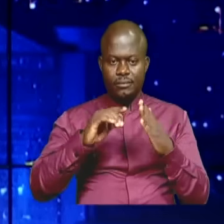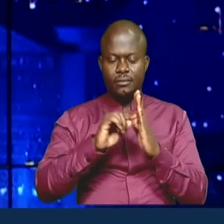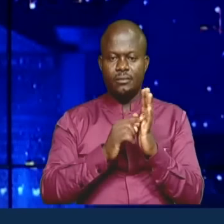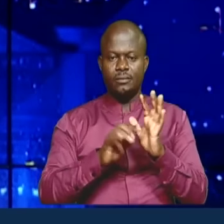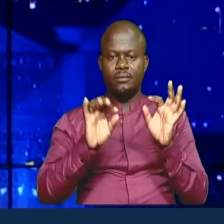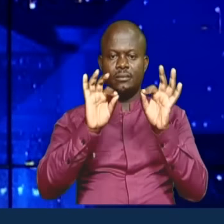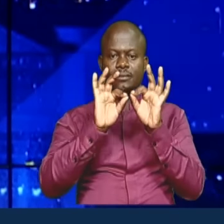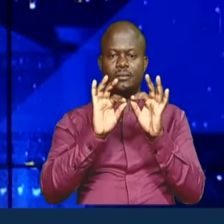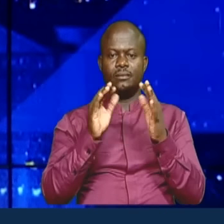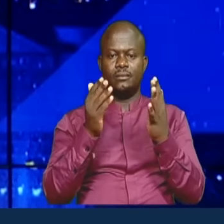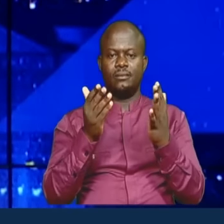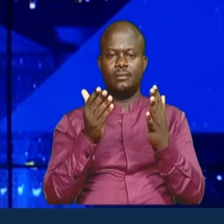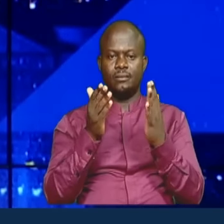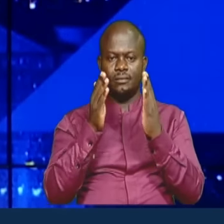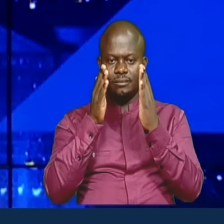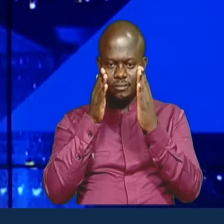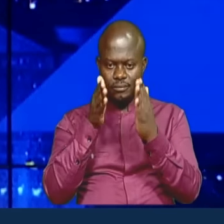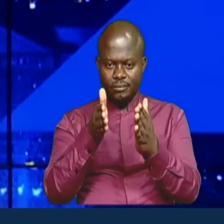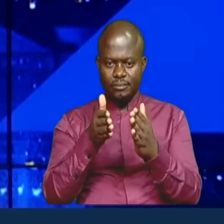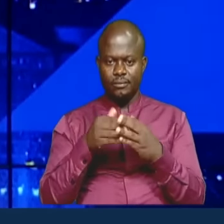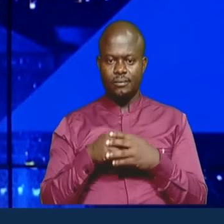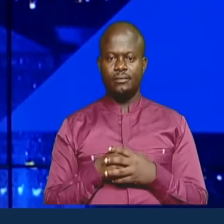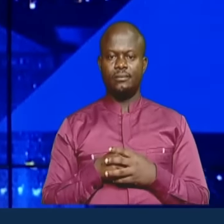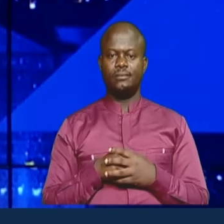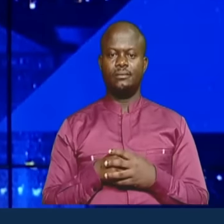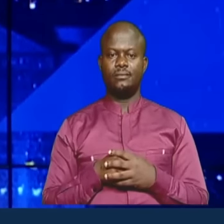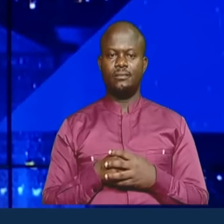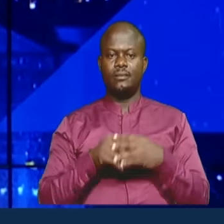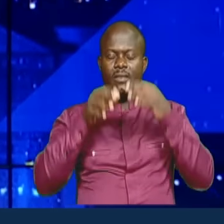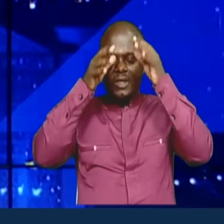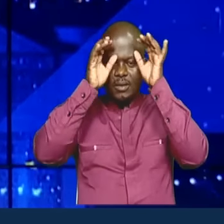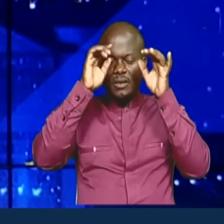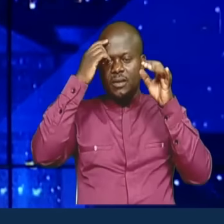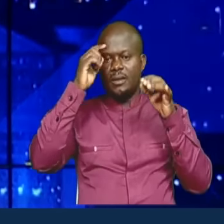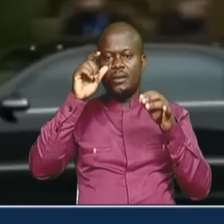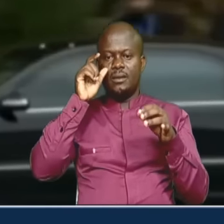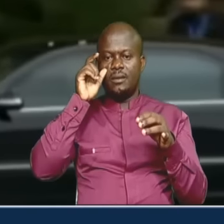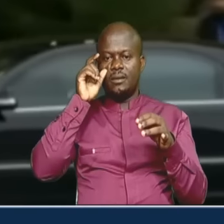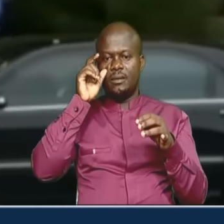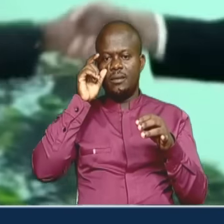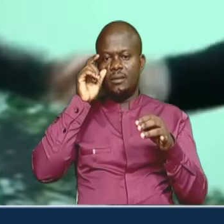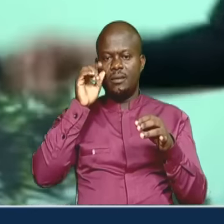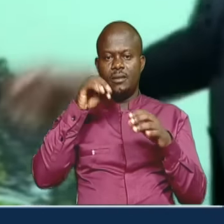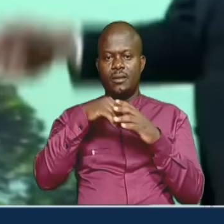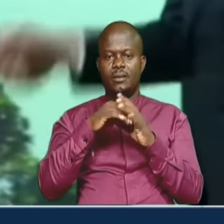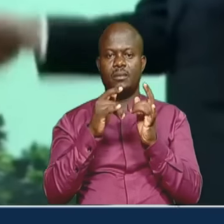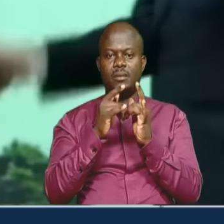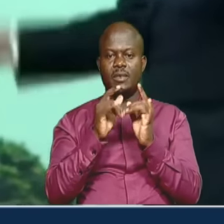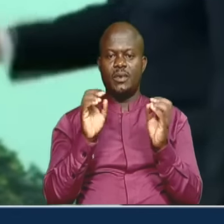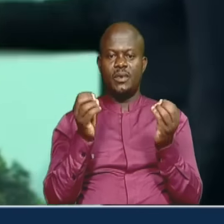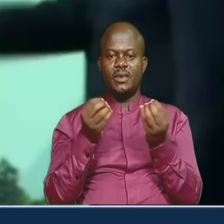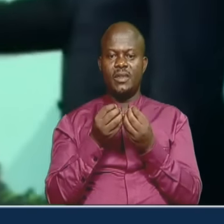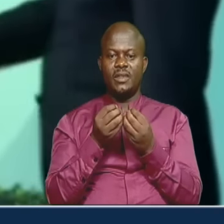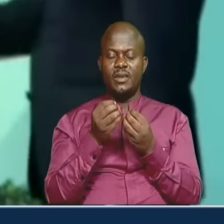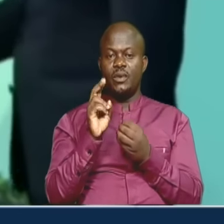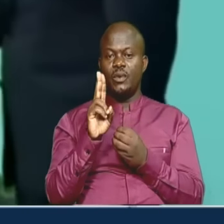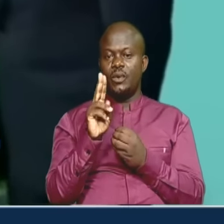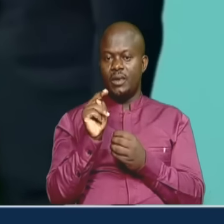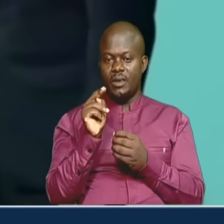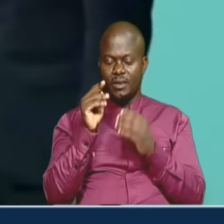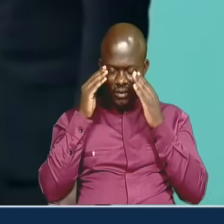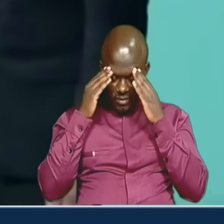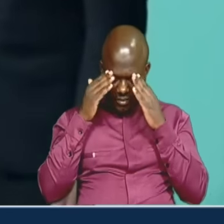z'ingenzi zikurikira. Perezida wa Repubulika Paul Kagame yitabiriye inama y'umuryango w'abibumbye yiga ku